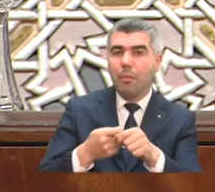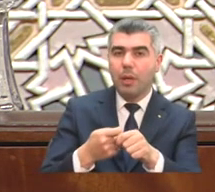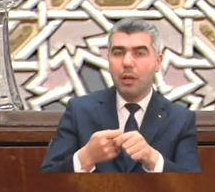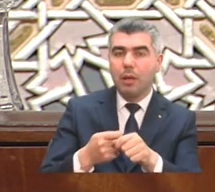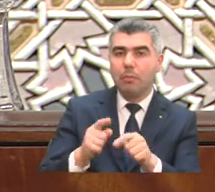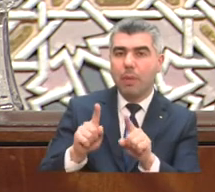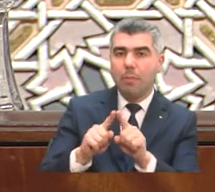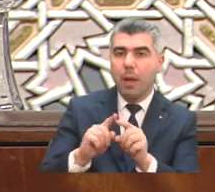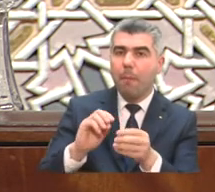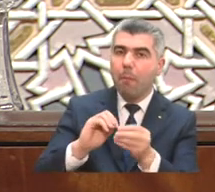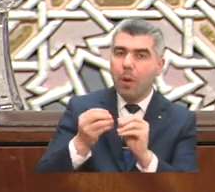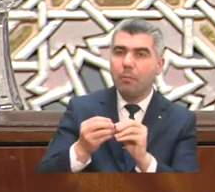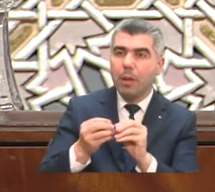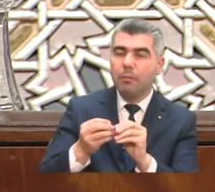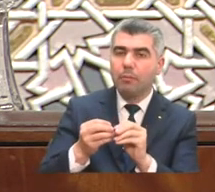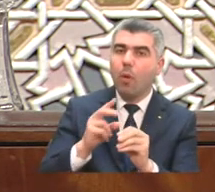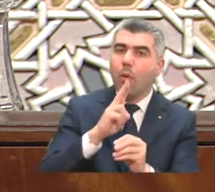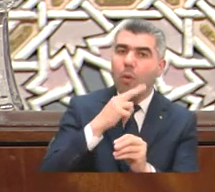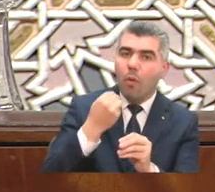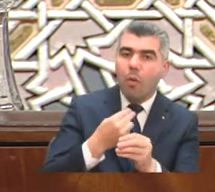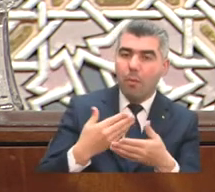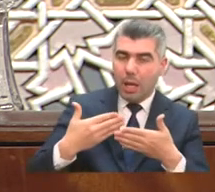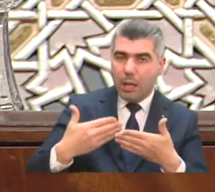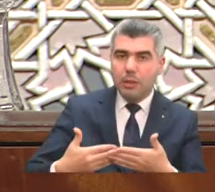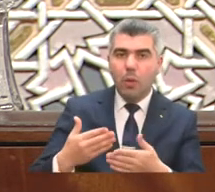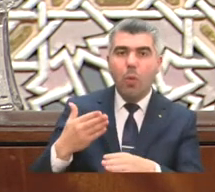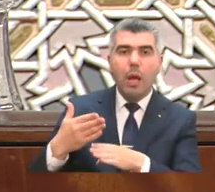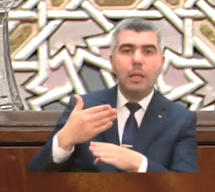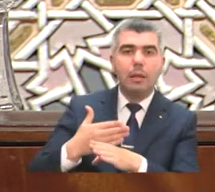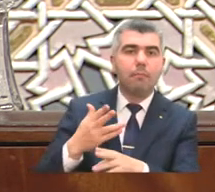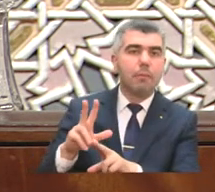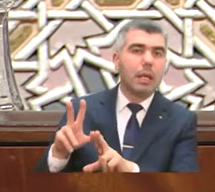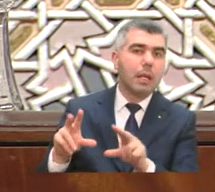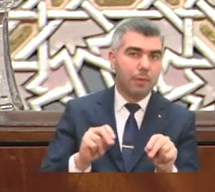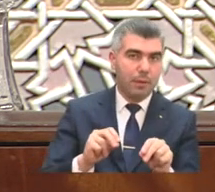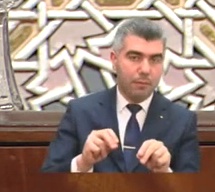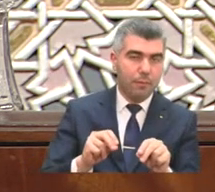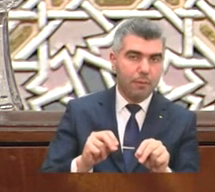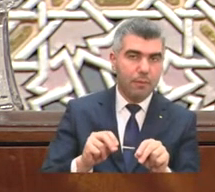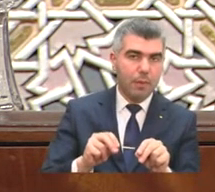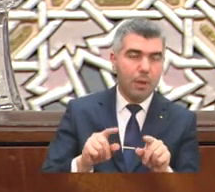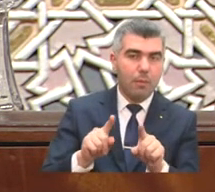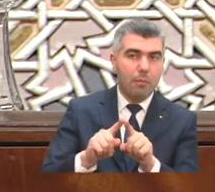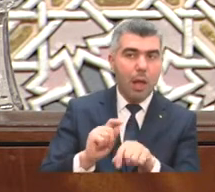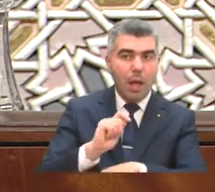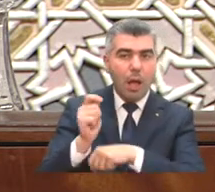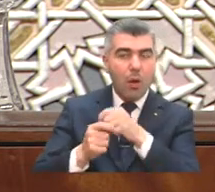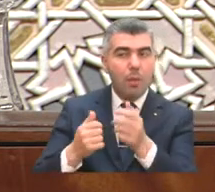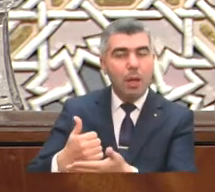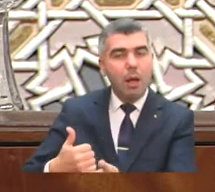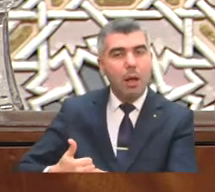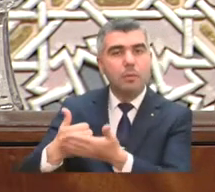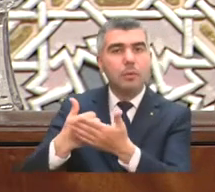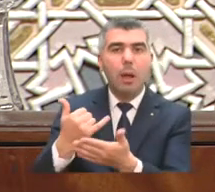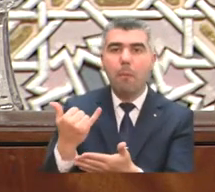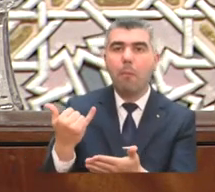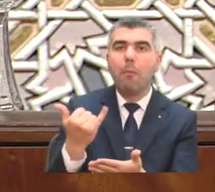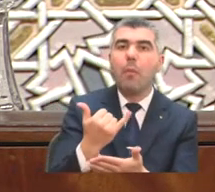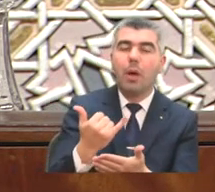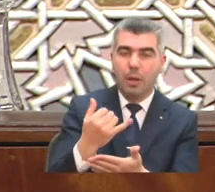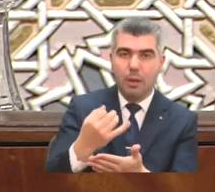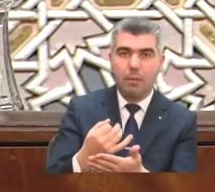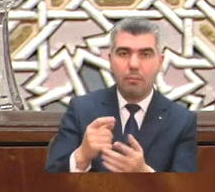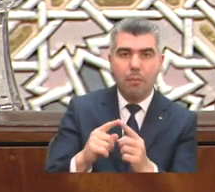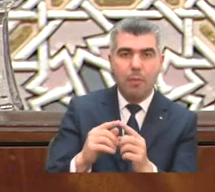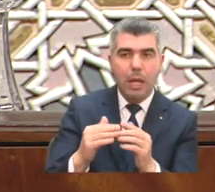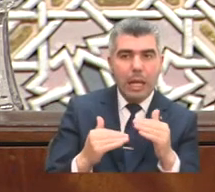لهذه الحكومة والحكومات اللي تسابقتها، لأنه هو اللي تيفك العزلة عن السكينة القروية، هو اللي تيحقق